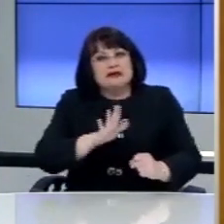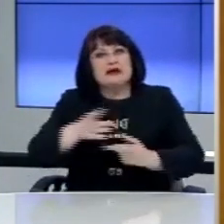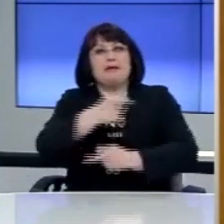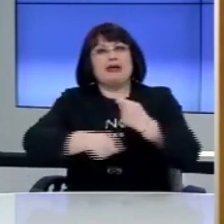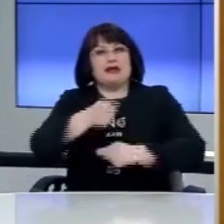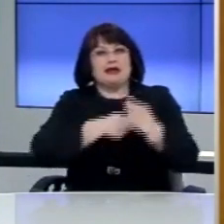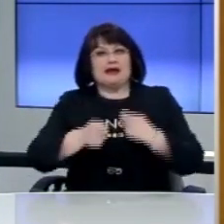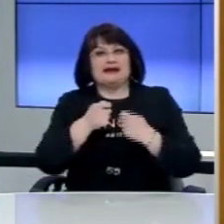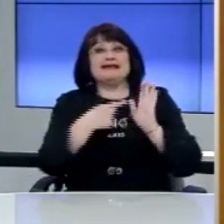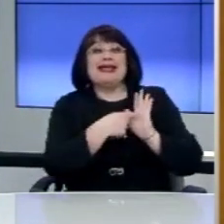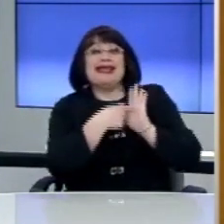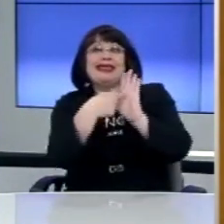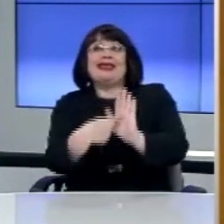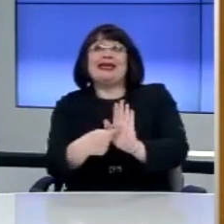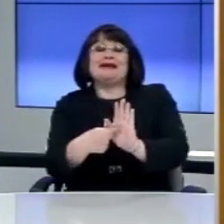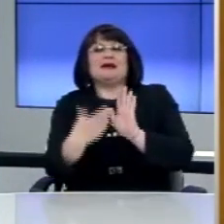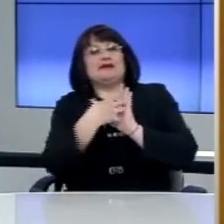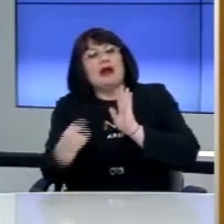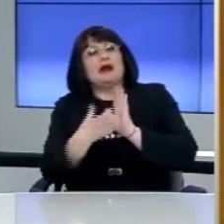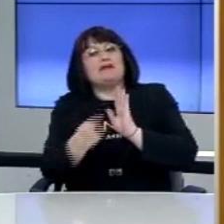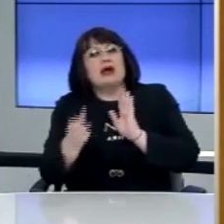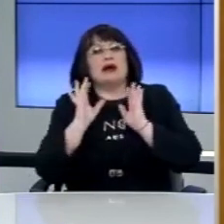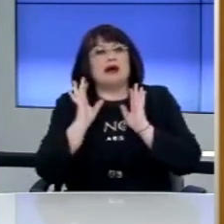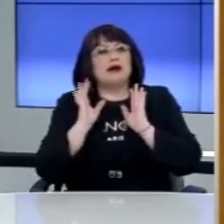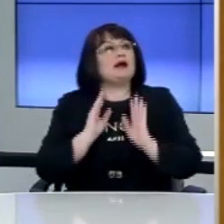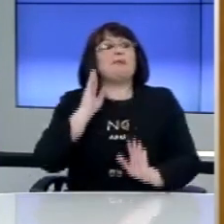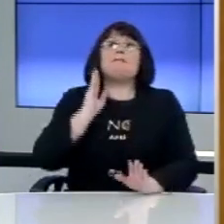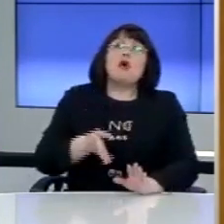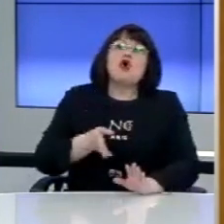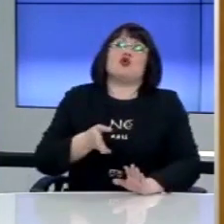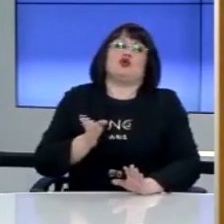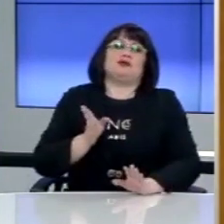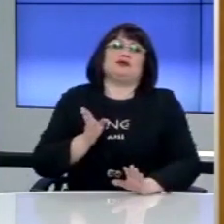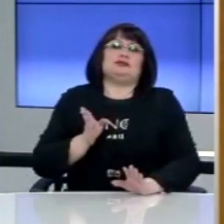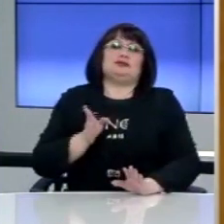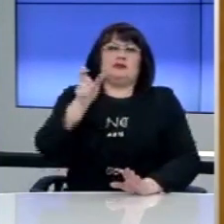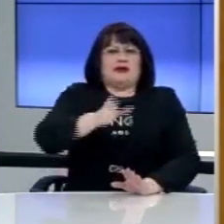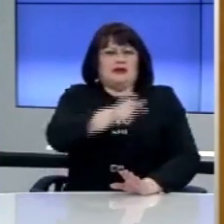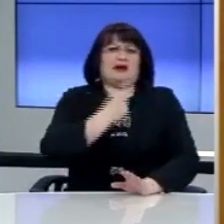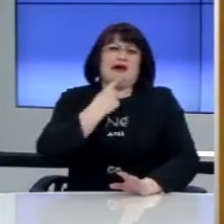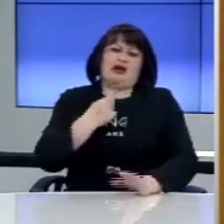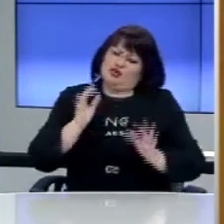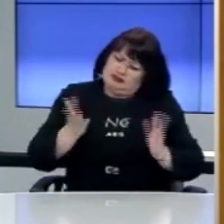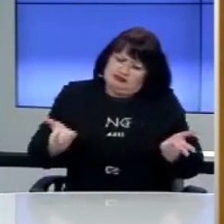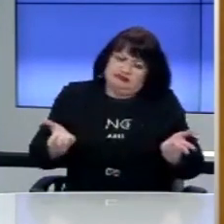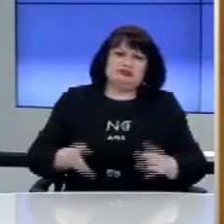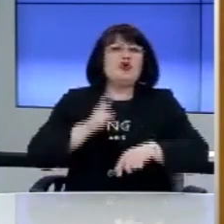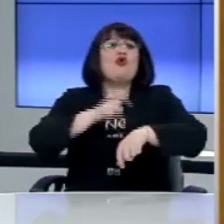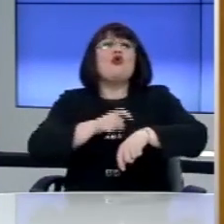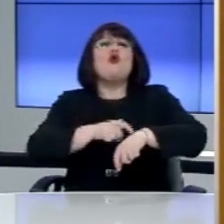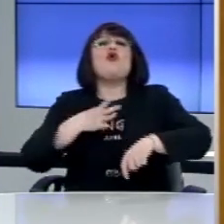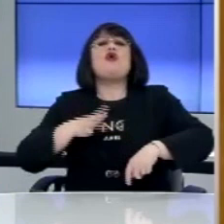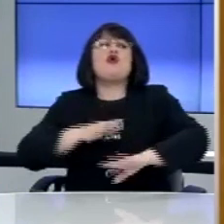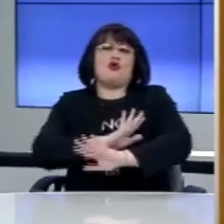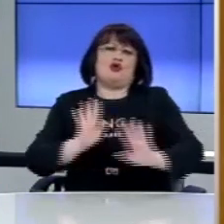επιχείρησης ως δείκτης εξαίρεσης, την οποία θα μπορούν οι ίδιες να επικαλούνται όποτε και όπως